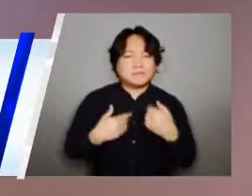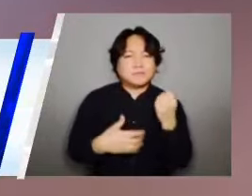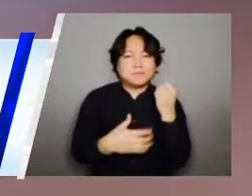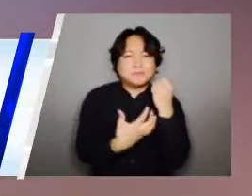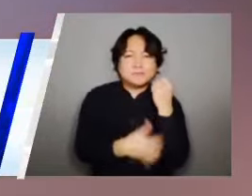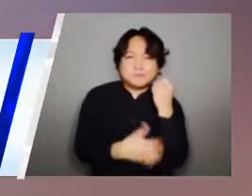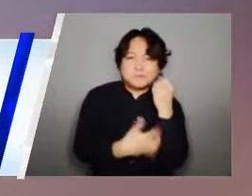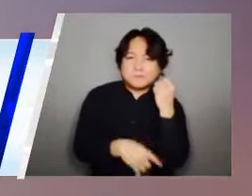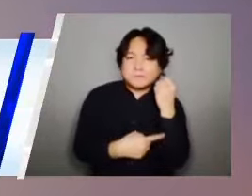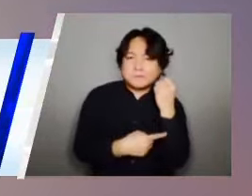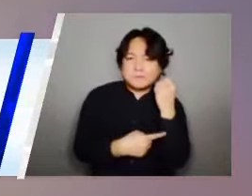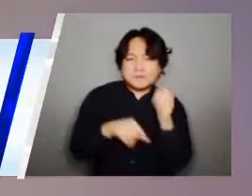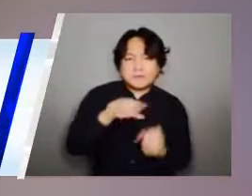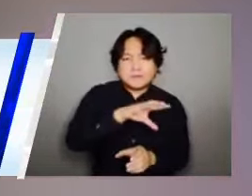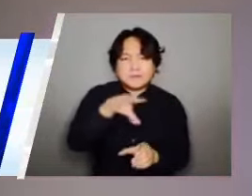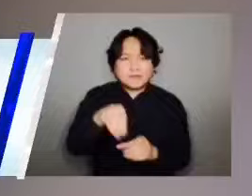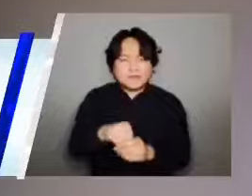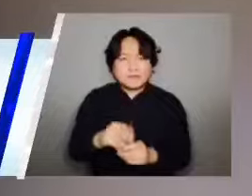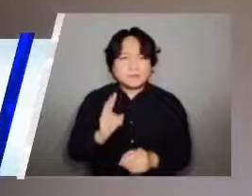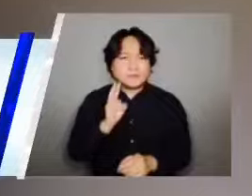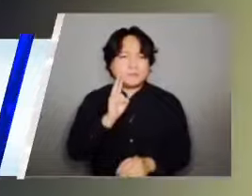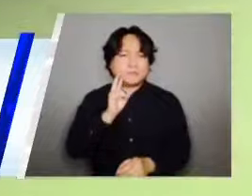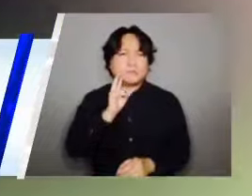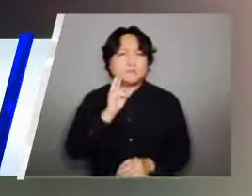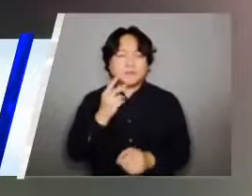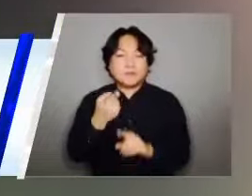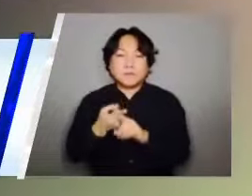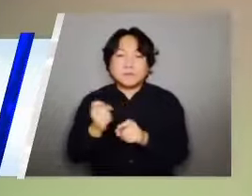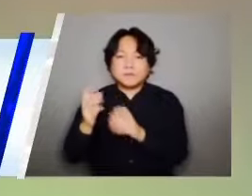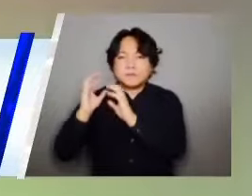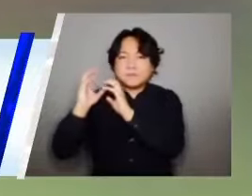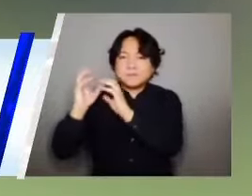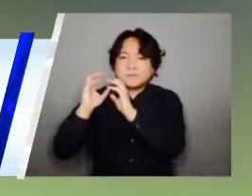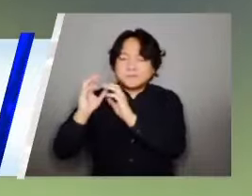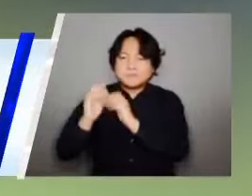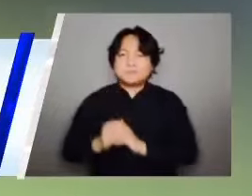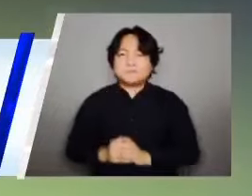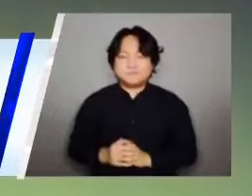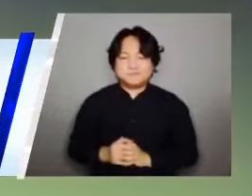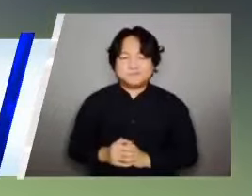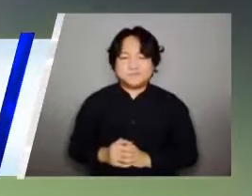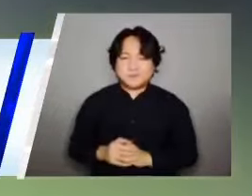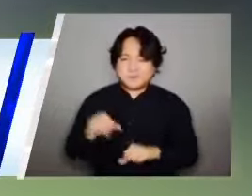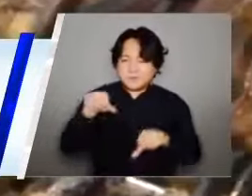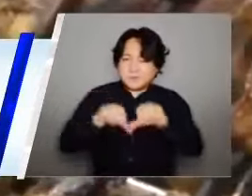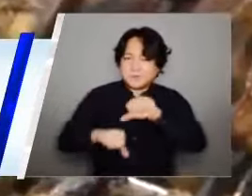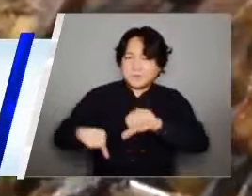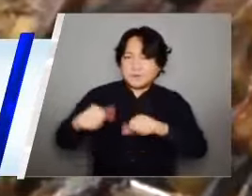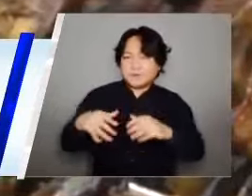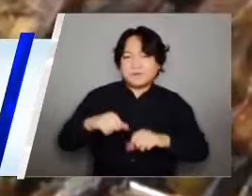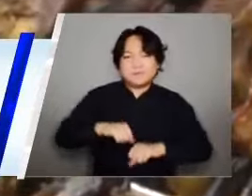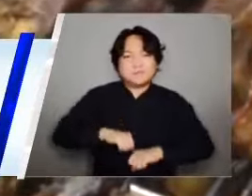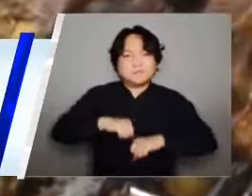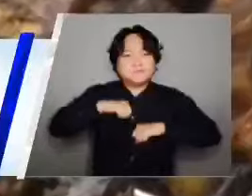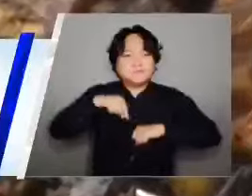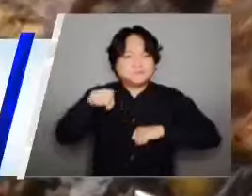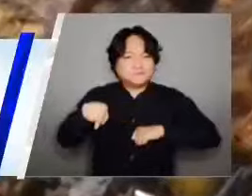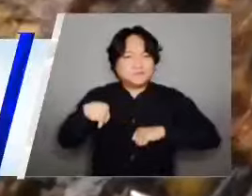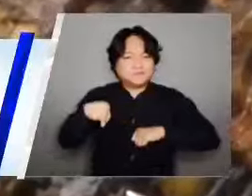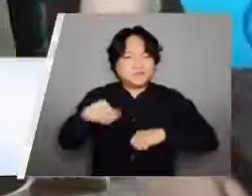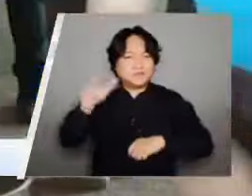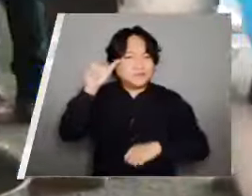tuba o suka mula sa Katas ng Niog tampok din ang ipinagmamalaking street food at chicken